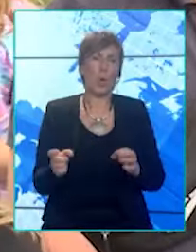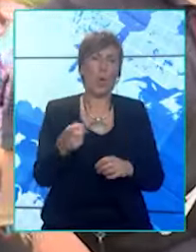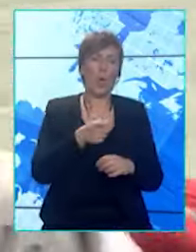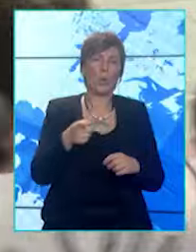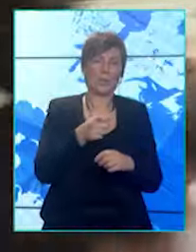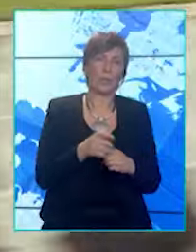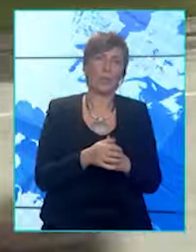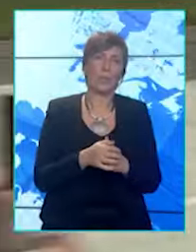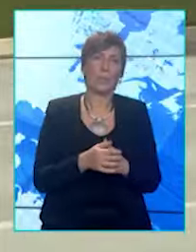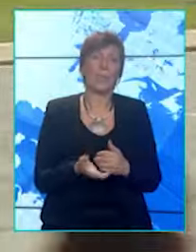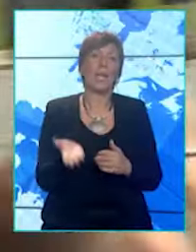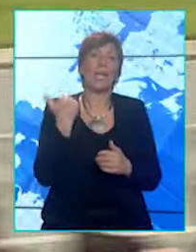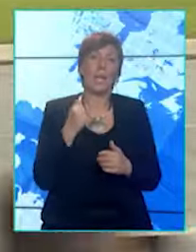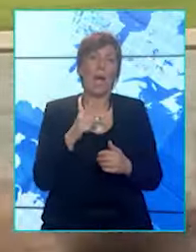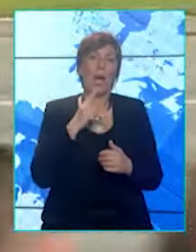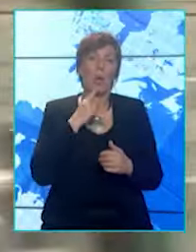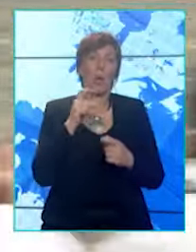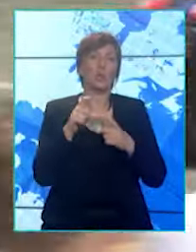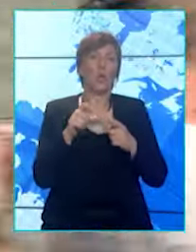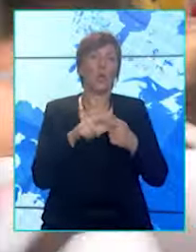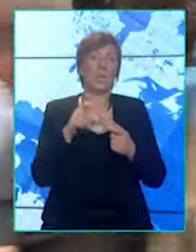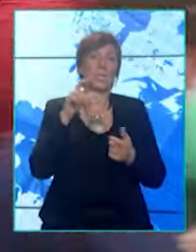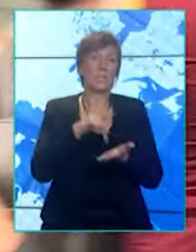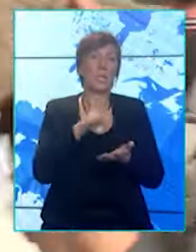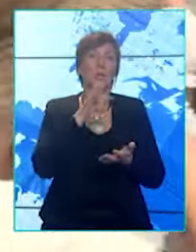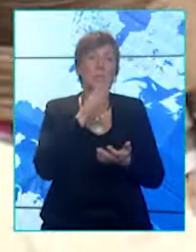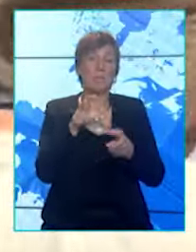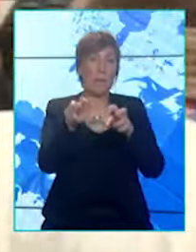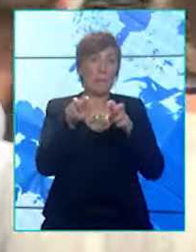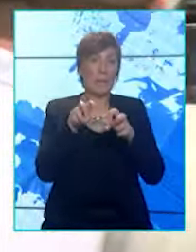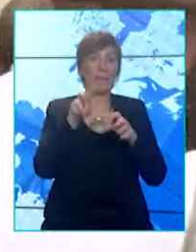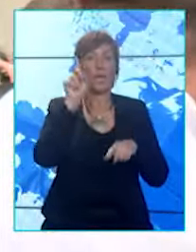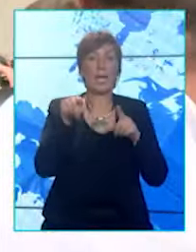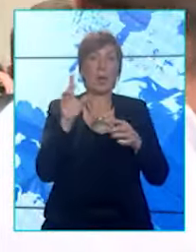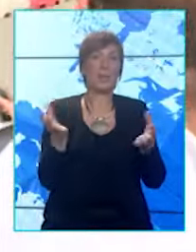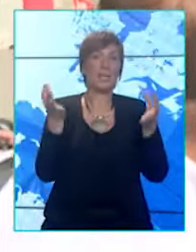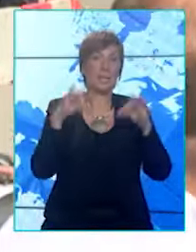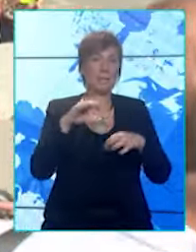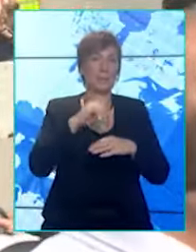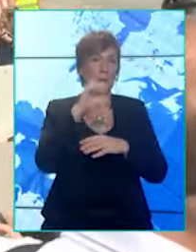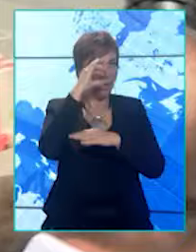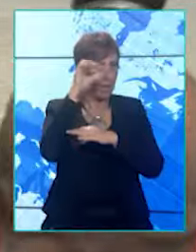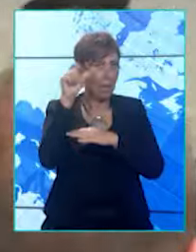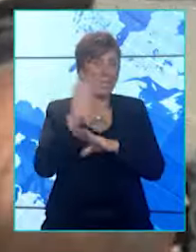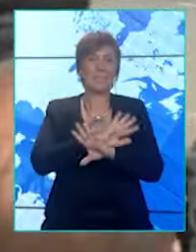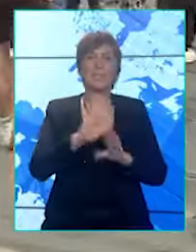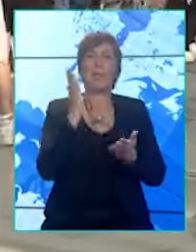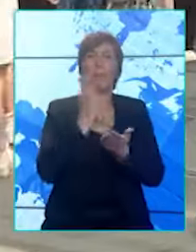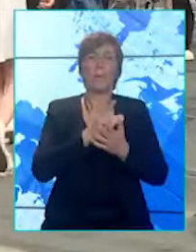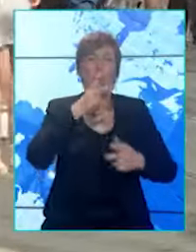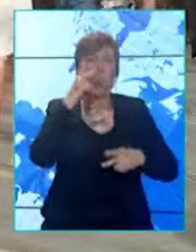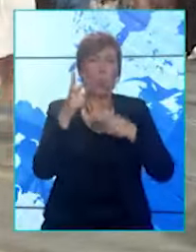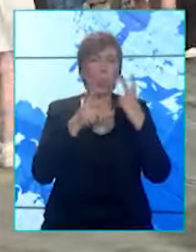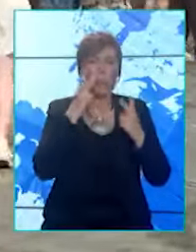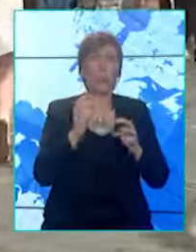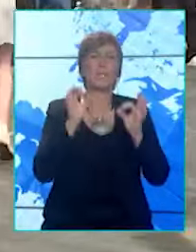ekstra. Uprkos tome što je showrun u centar Sarajeva privukao nekoliko desetina hiljada gledalaca, sve je prošlo u